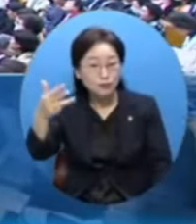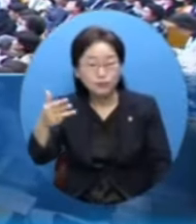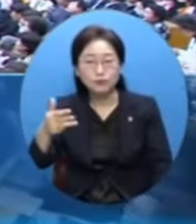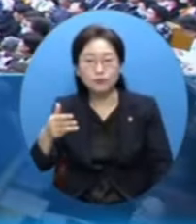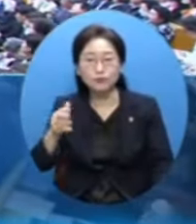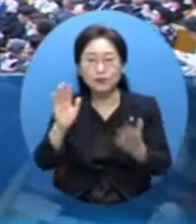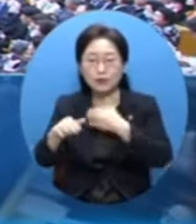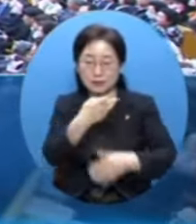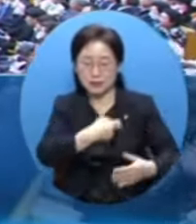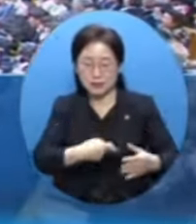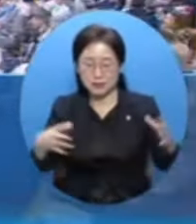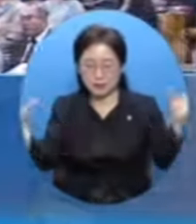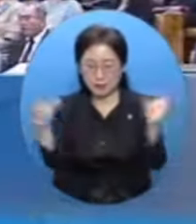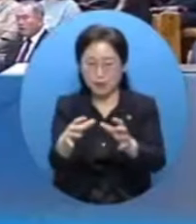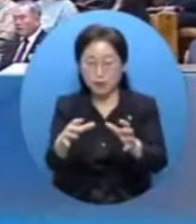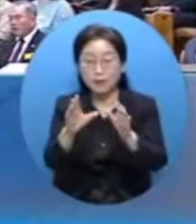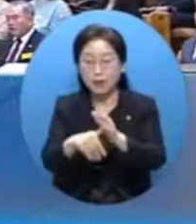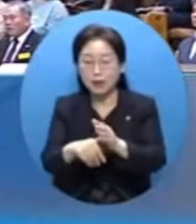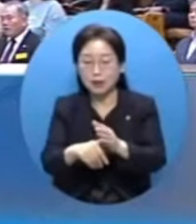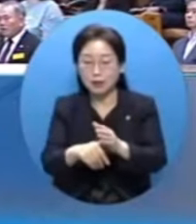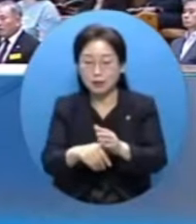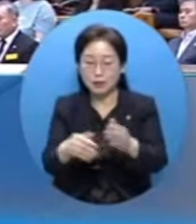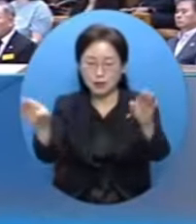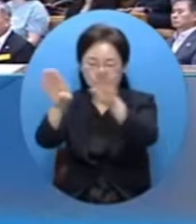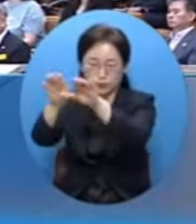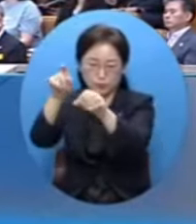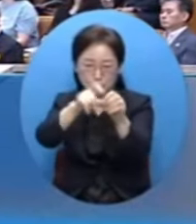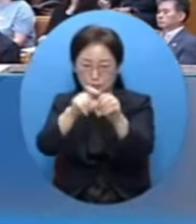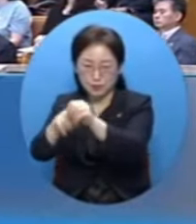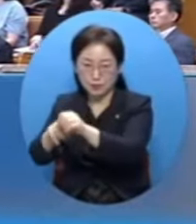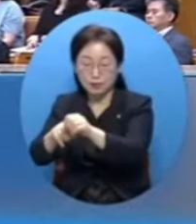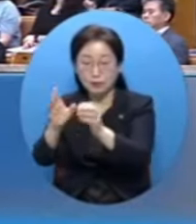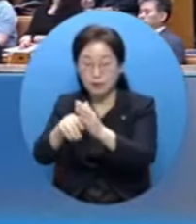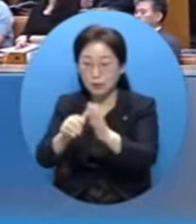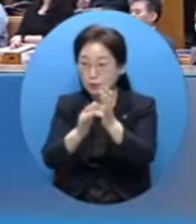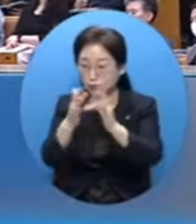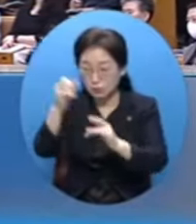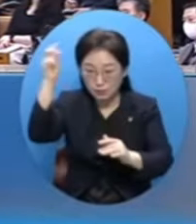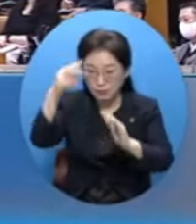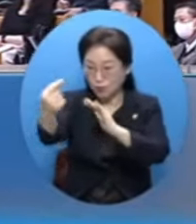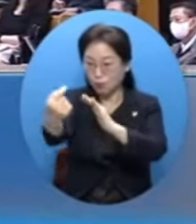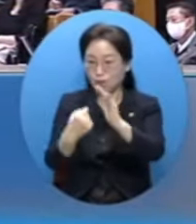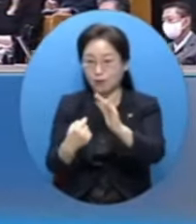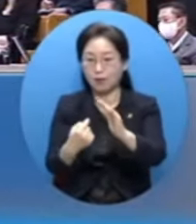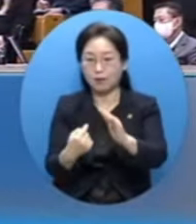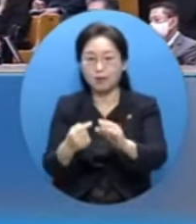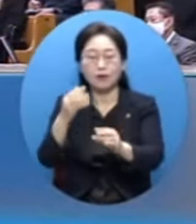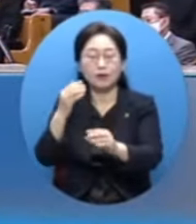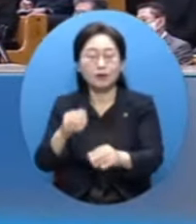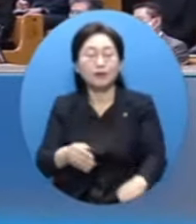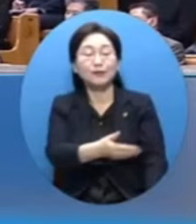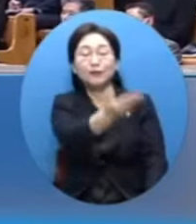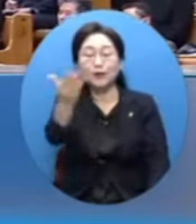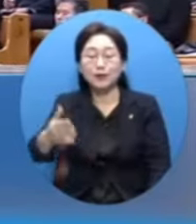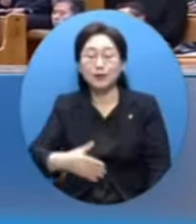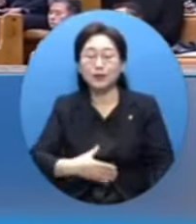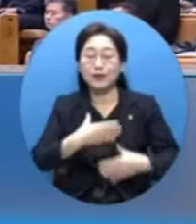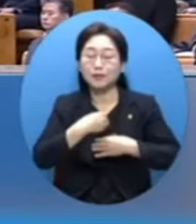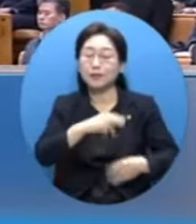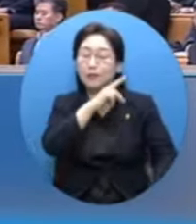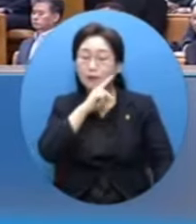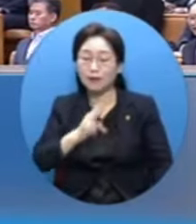다시 집 안에 있을 때 도마도 함께 있고 문들이 닫혔는데 예수께서 오사 가운데 서서 이르시되 너에게 평강이 있을지어다